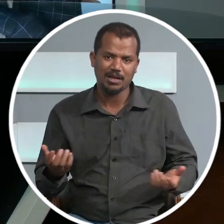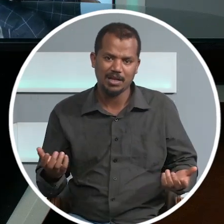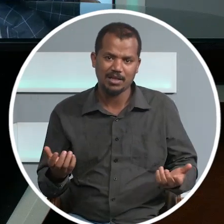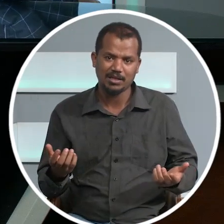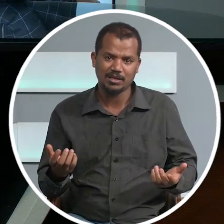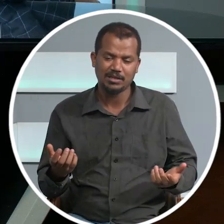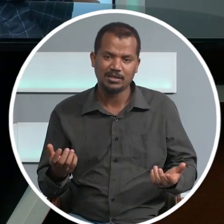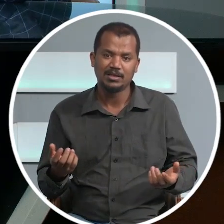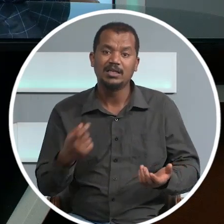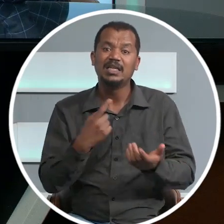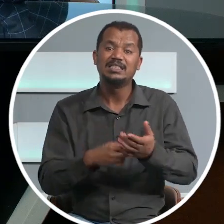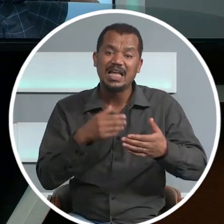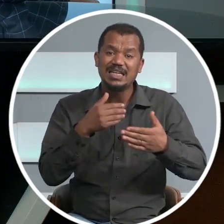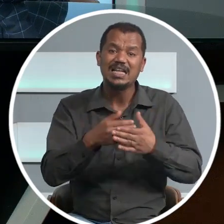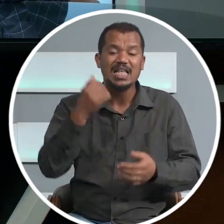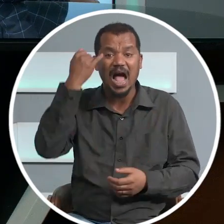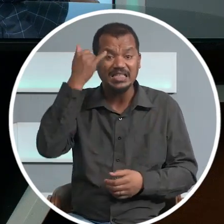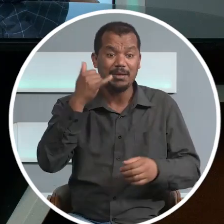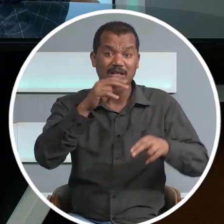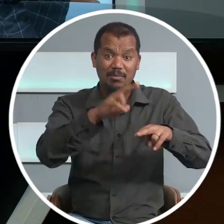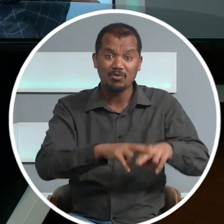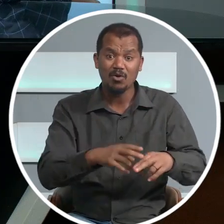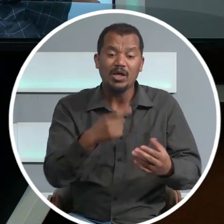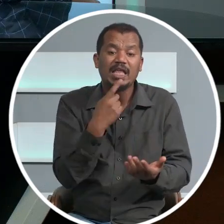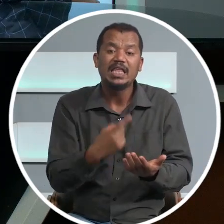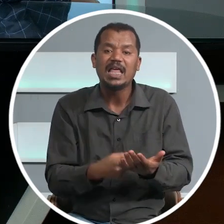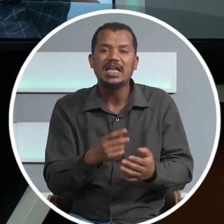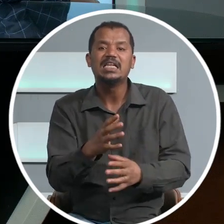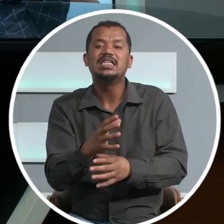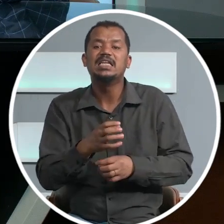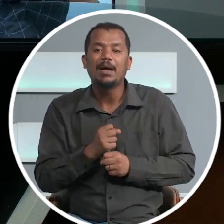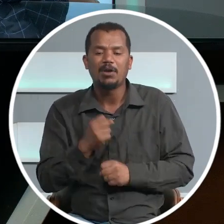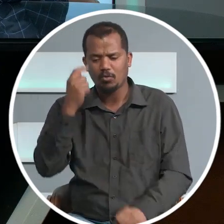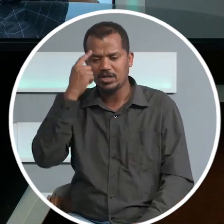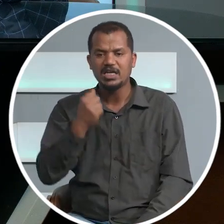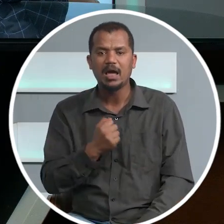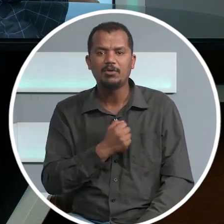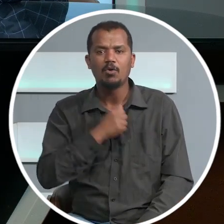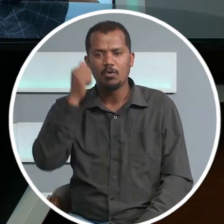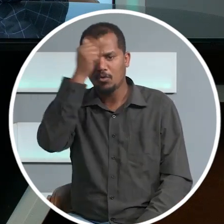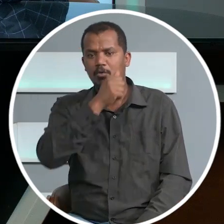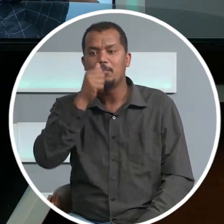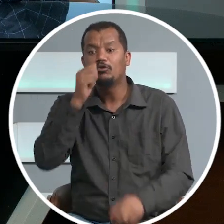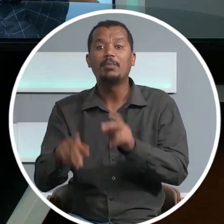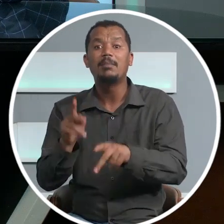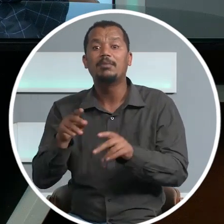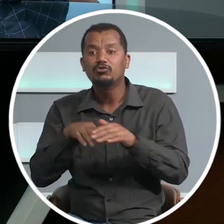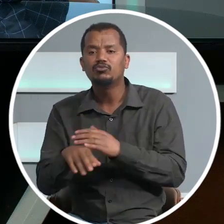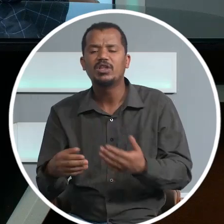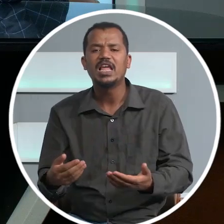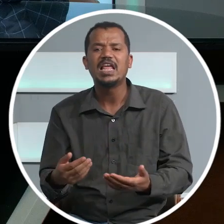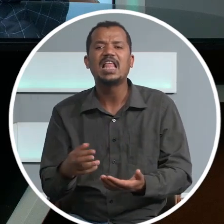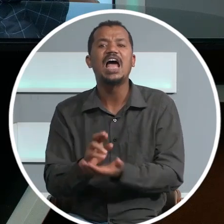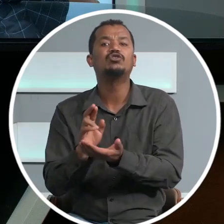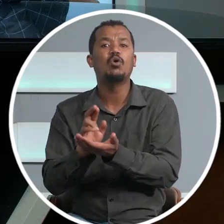ህይወቷን ትተው እንደሆን ነው እንጂ እዛ ድረስ ንድፈ ሀሳብ ተቀምሮ ያንን እንድንቀበለው እንድናምነው በኢትዮጵያ ማህበረሰብ ውስጥ